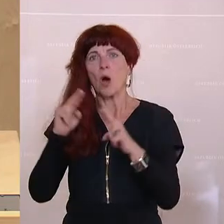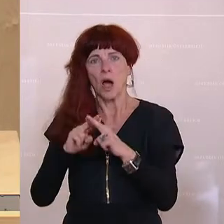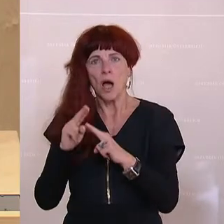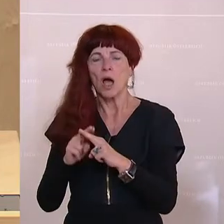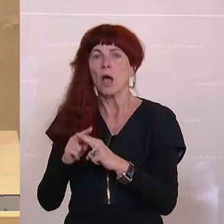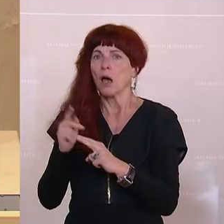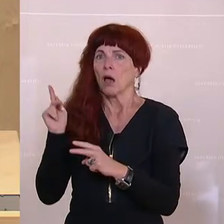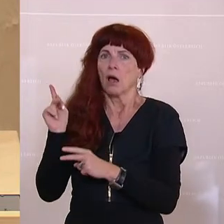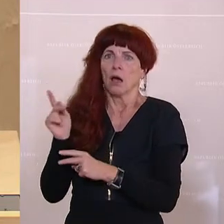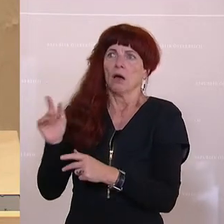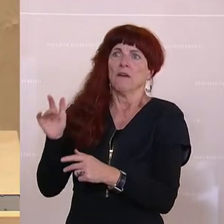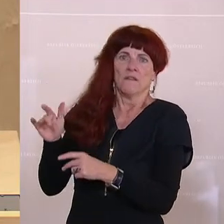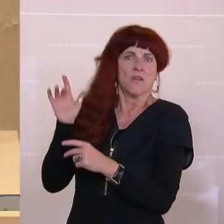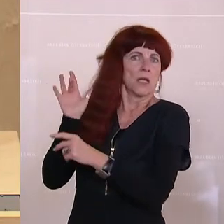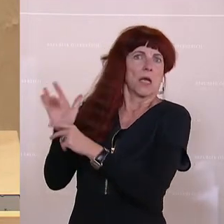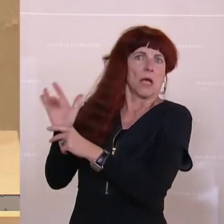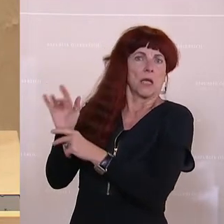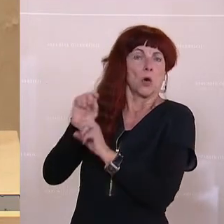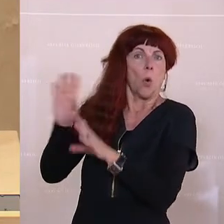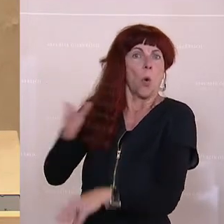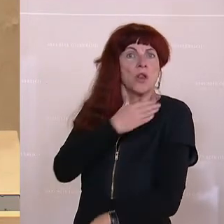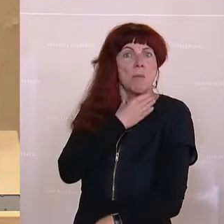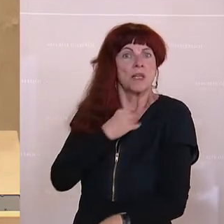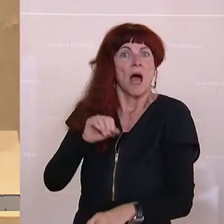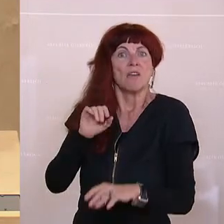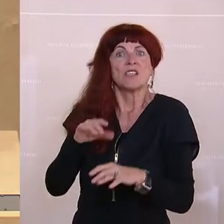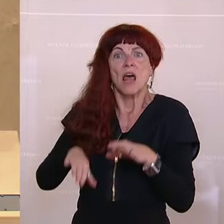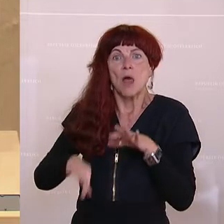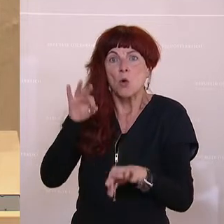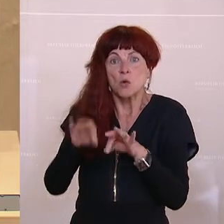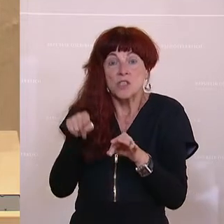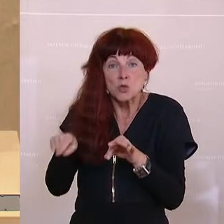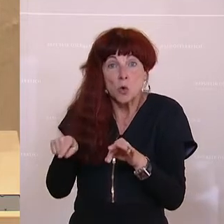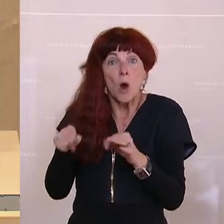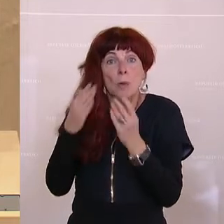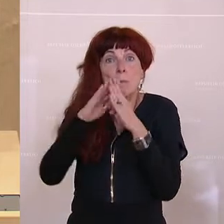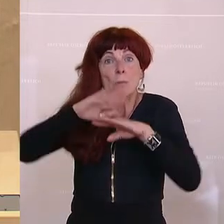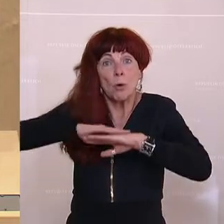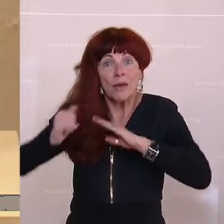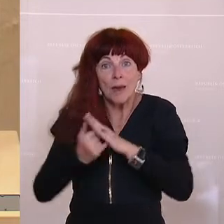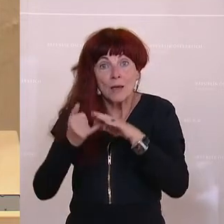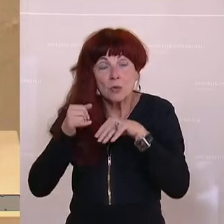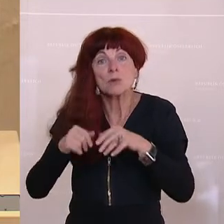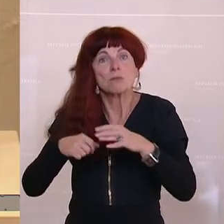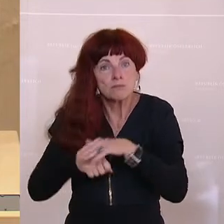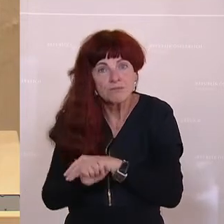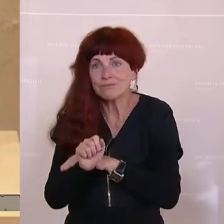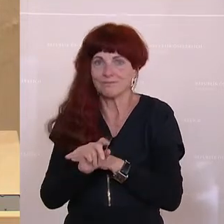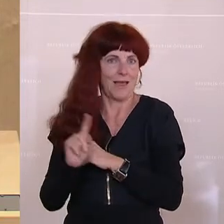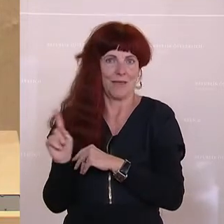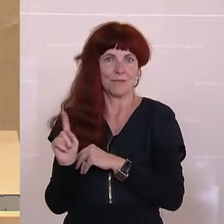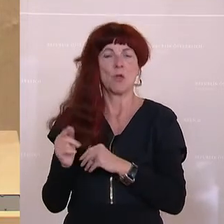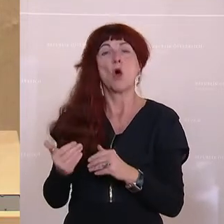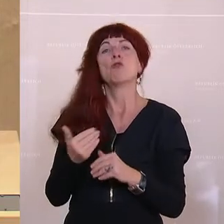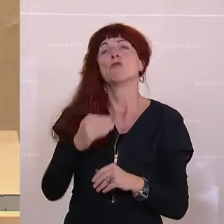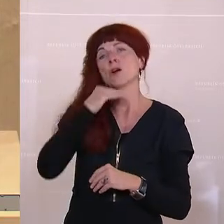wenn sie es noch wären, dass sowas ohne eine Bedarfsanalyse auf die Welt kommt. Vor dem Sommer haben wir wieder einen Puzzlestein